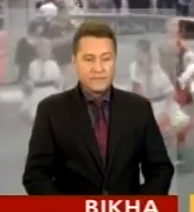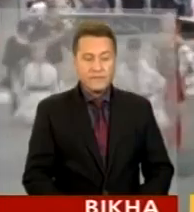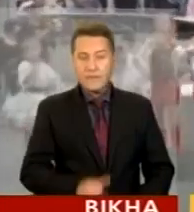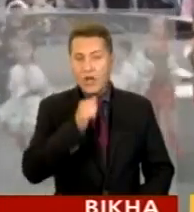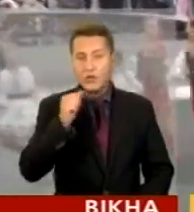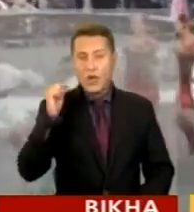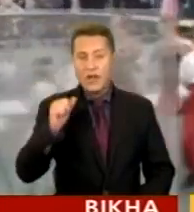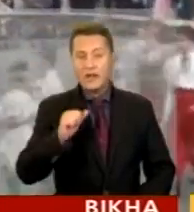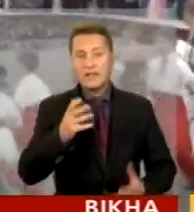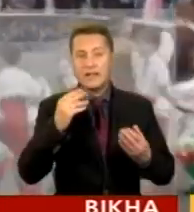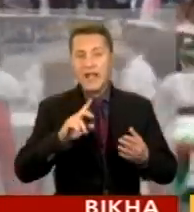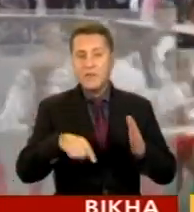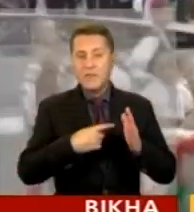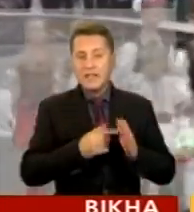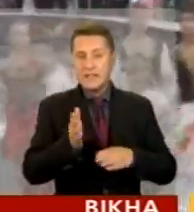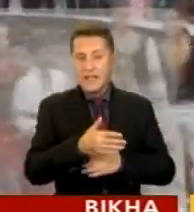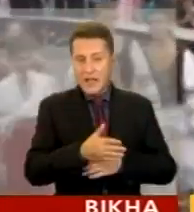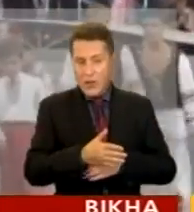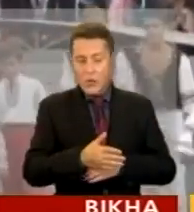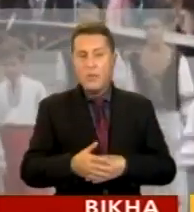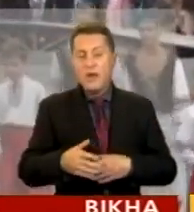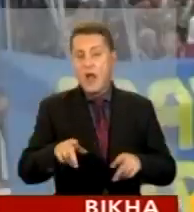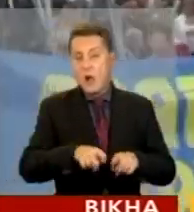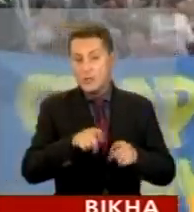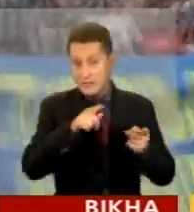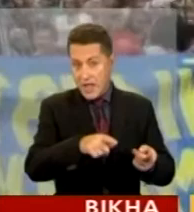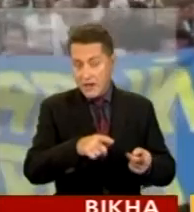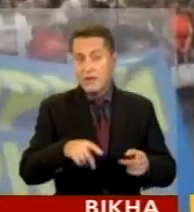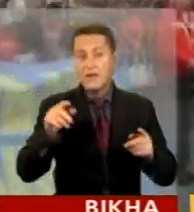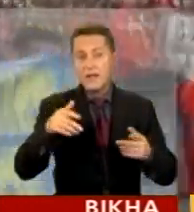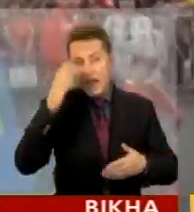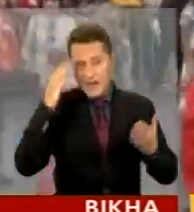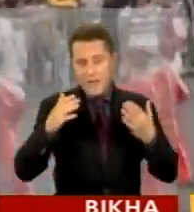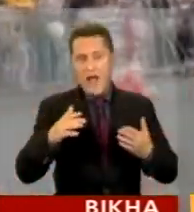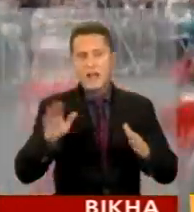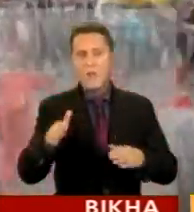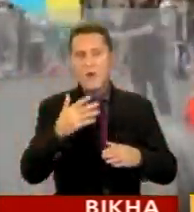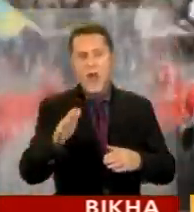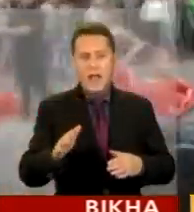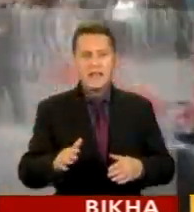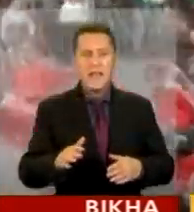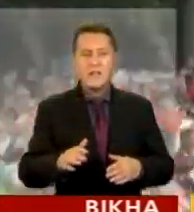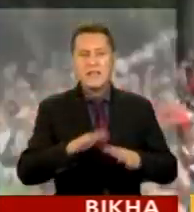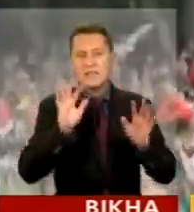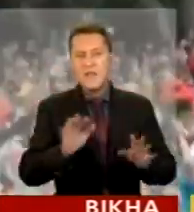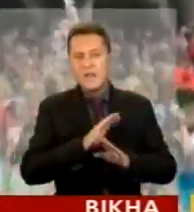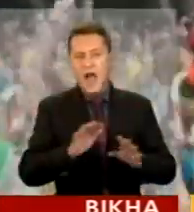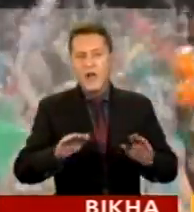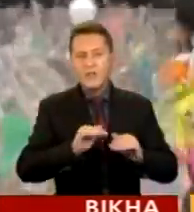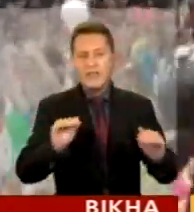торік день народження столиця Приазов'я відзначала ось так – з карнавалом, гуляннями. Гайтана співає, діти